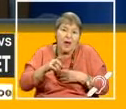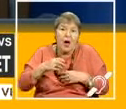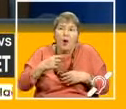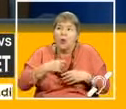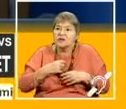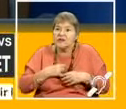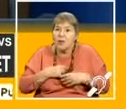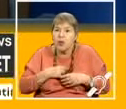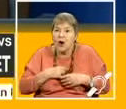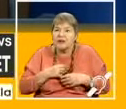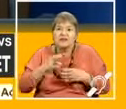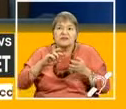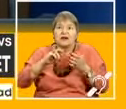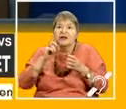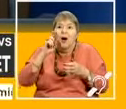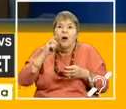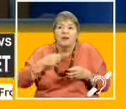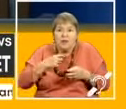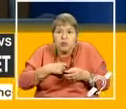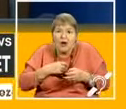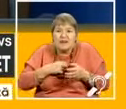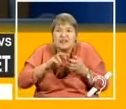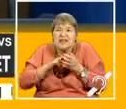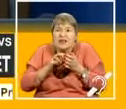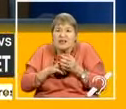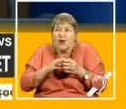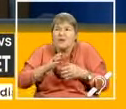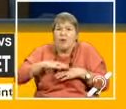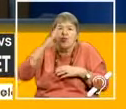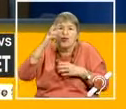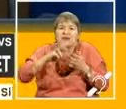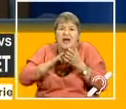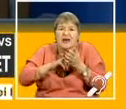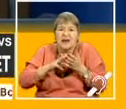crize generate de războiul masiv al Rusiei împotriva Ucrainei.